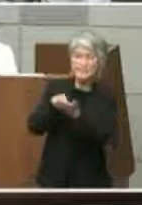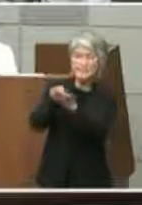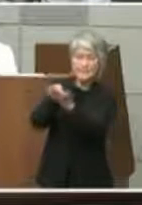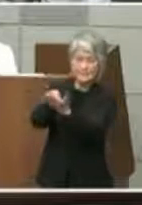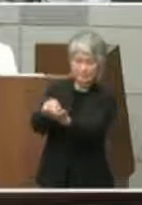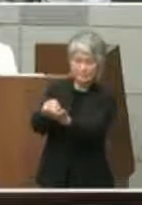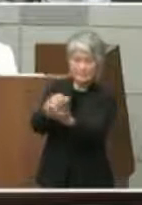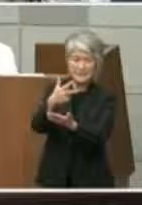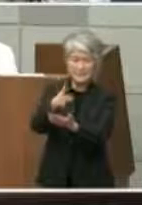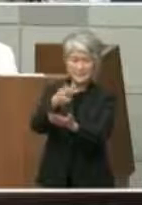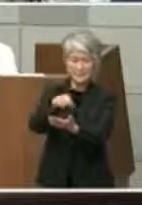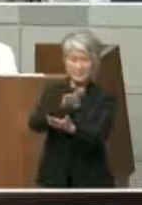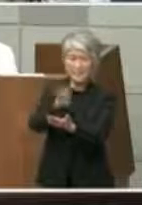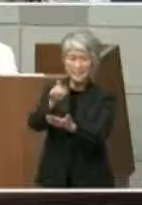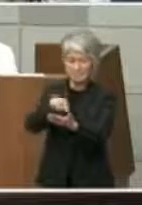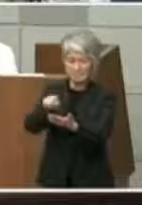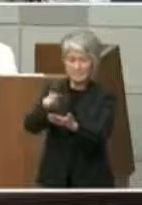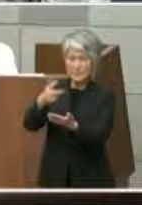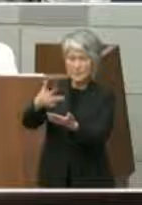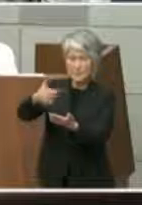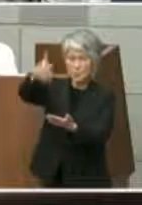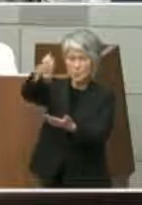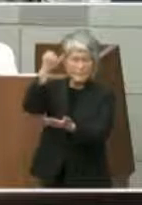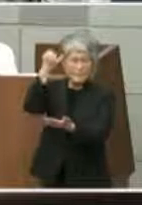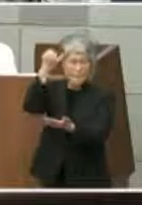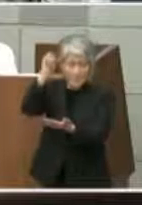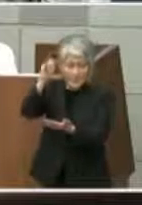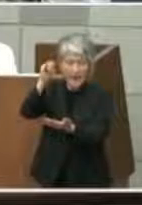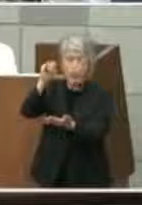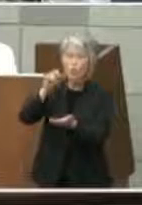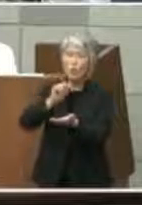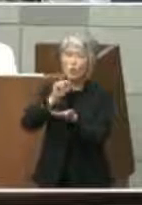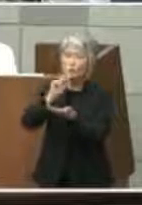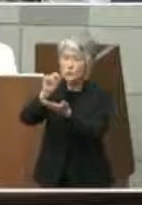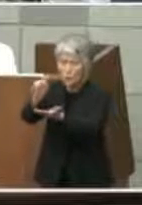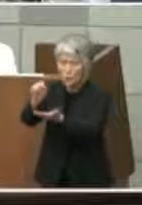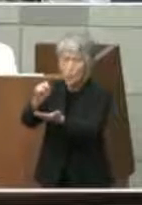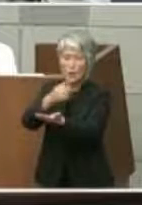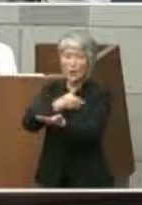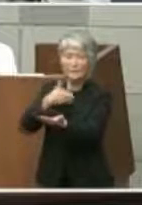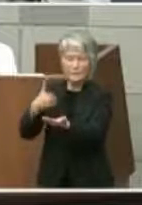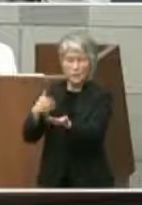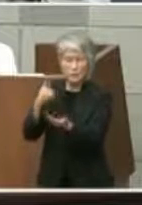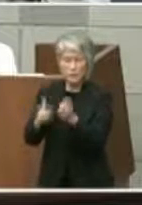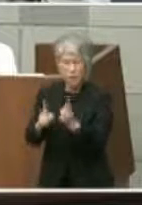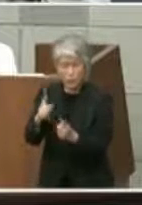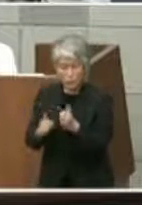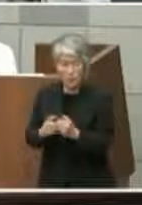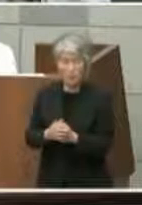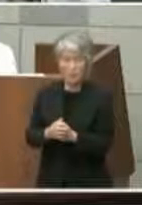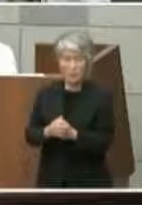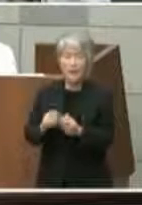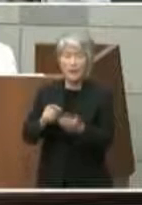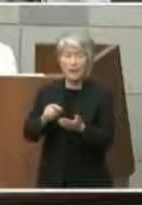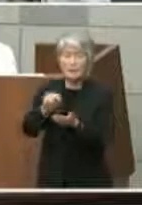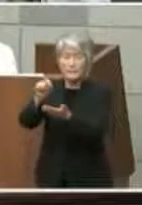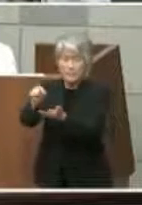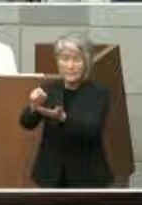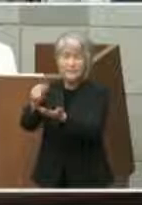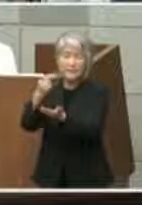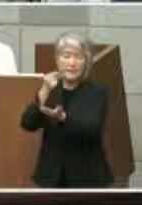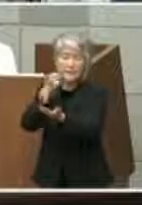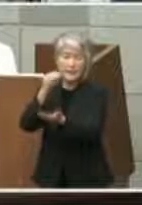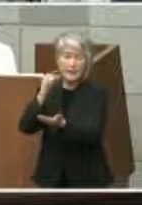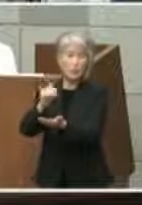ですけど、市長に意見することができるかできへんかって言ったら、それはできんことはないんやろうけど、最終的には